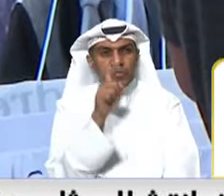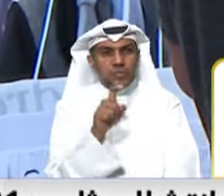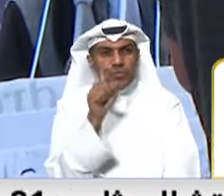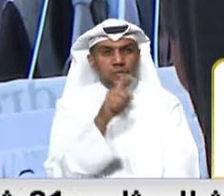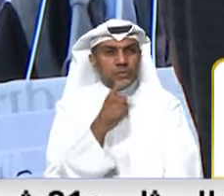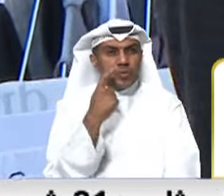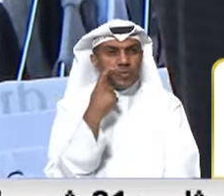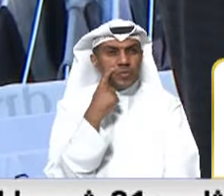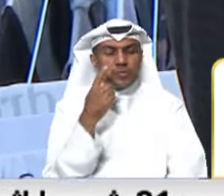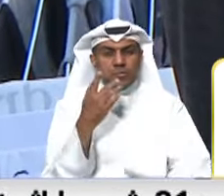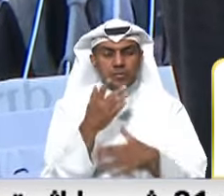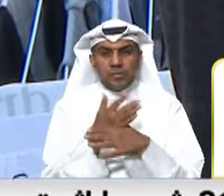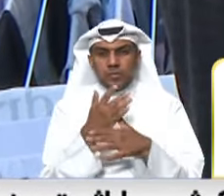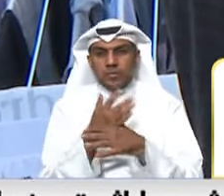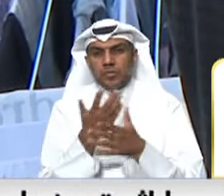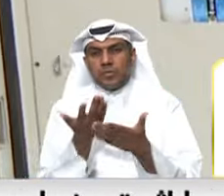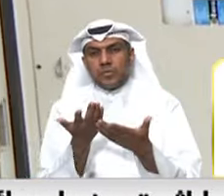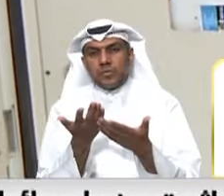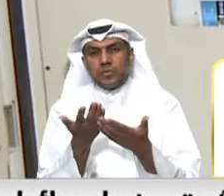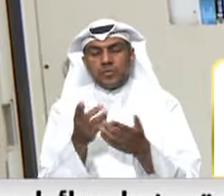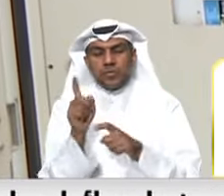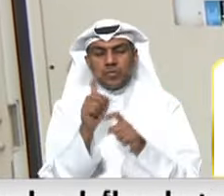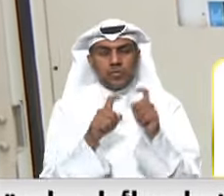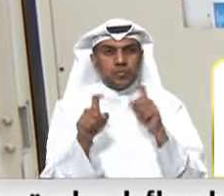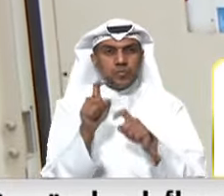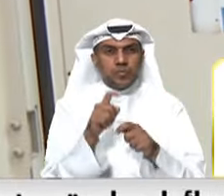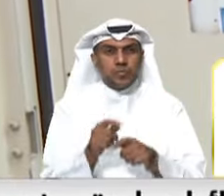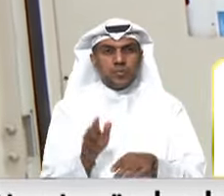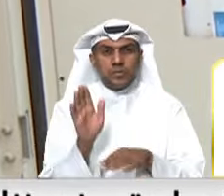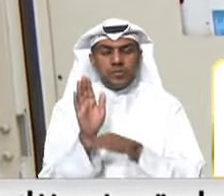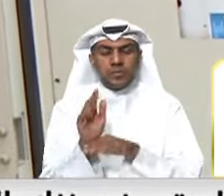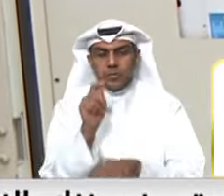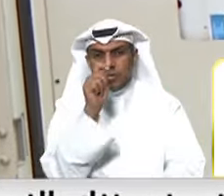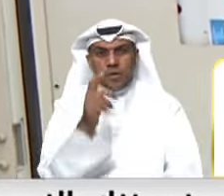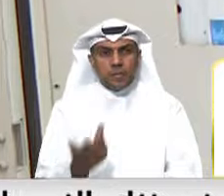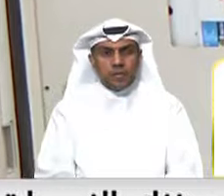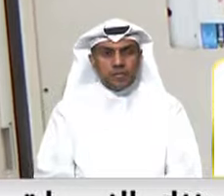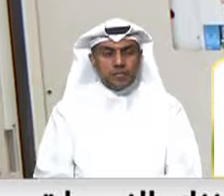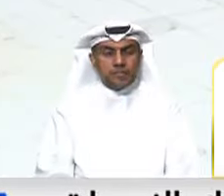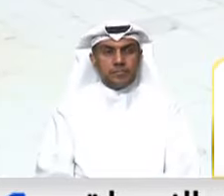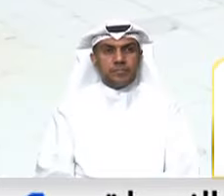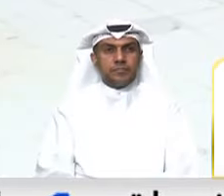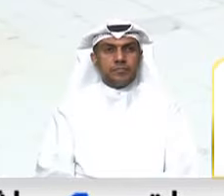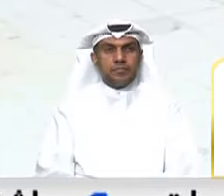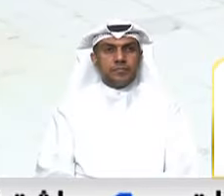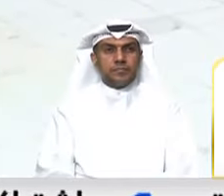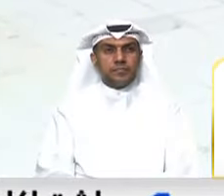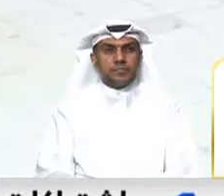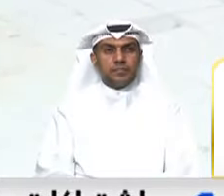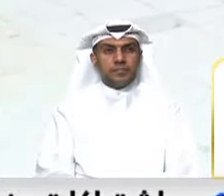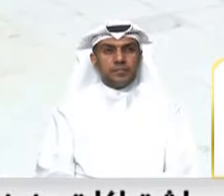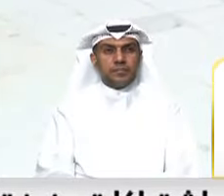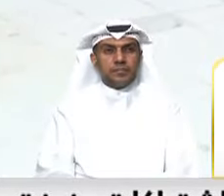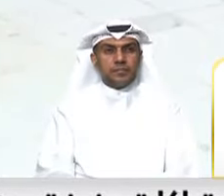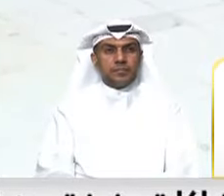متسائلا عن تسلم الانذار من عدمه قبل قطع الكهرباء وموز